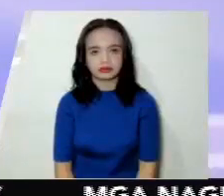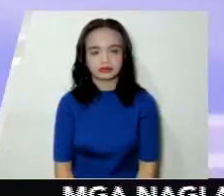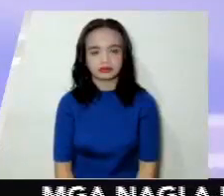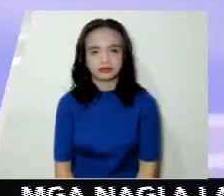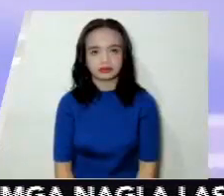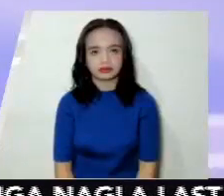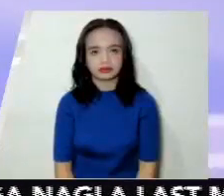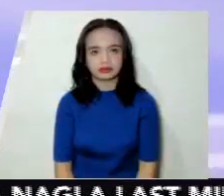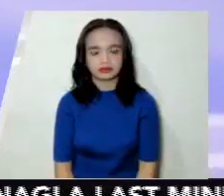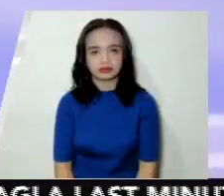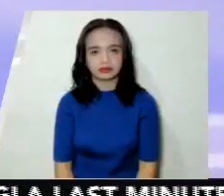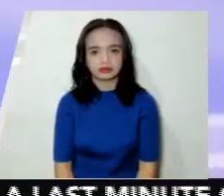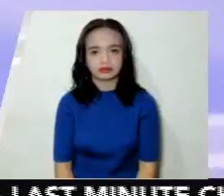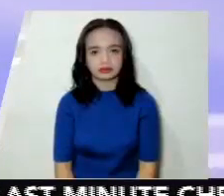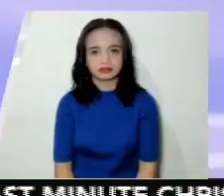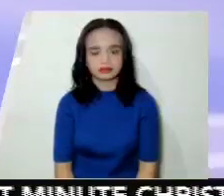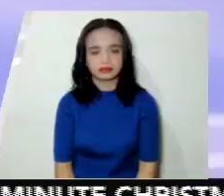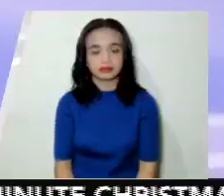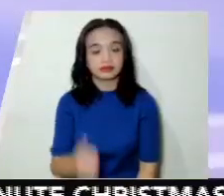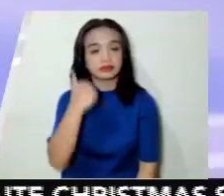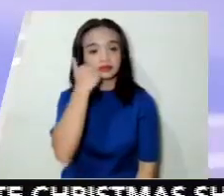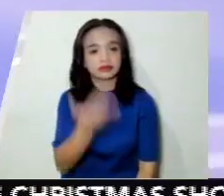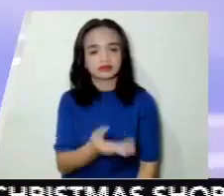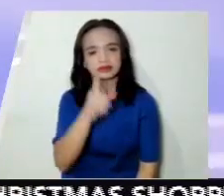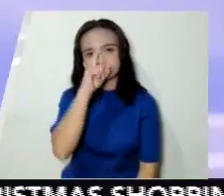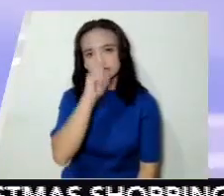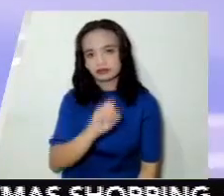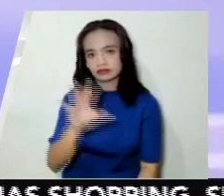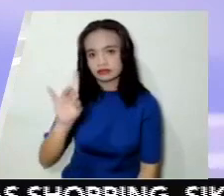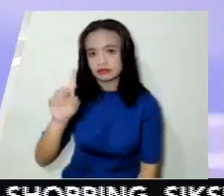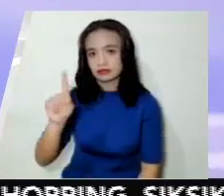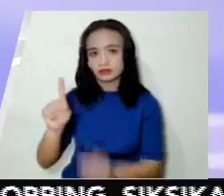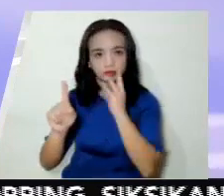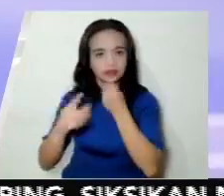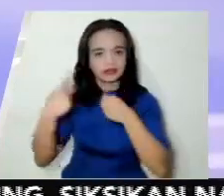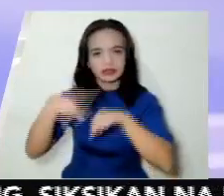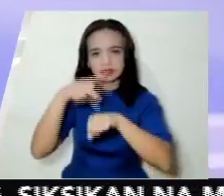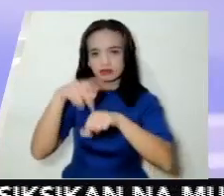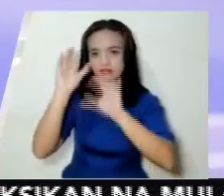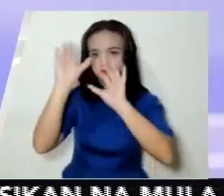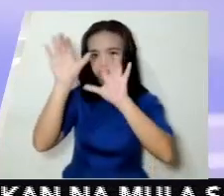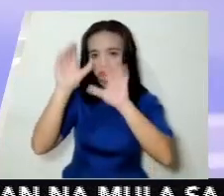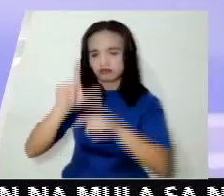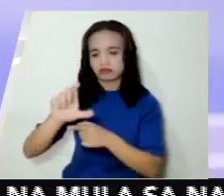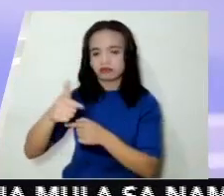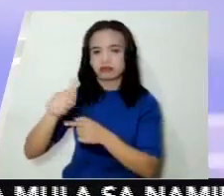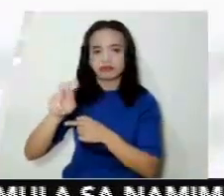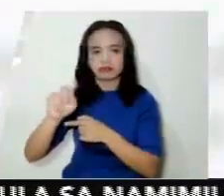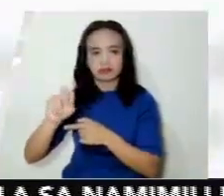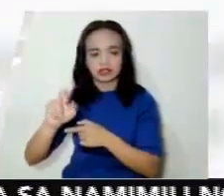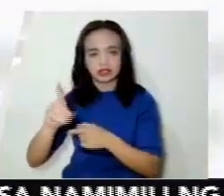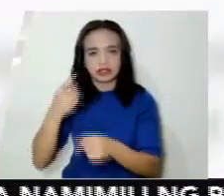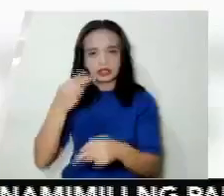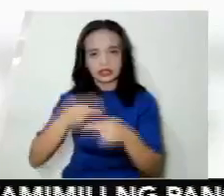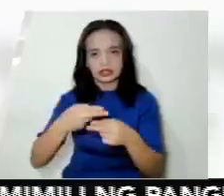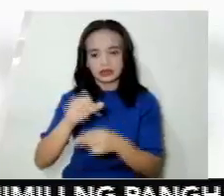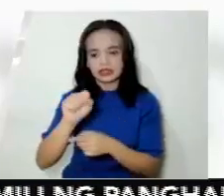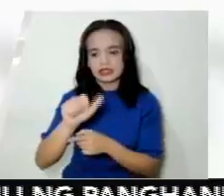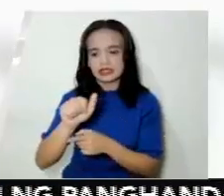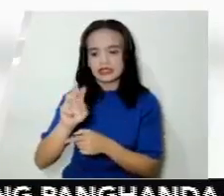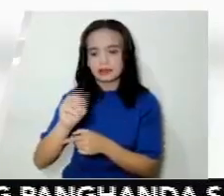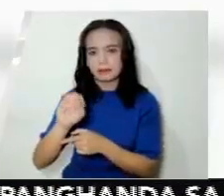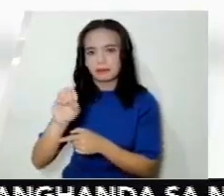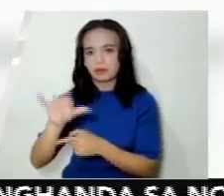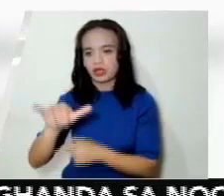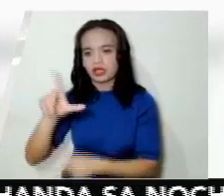Pumanaw na sa edad na 61 ang Philippine basketball legend na si Avelino Samboy Lim. Inanunsyo pagpanaw ng tinaguriang